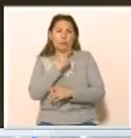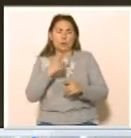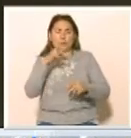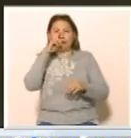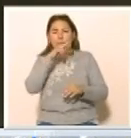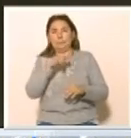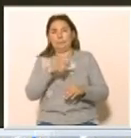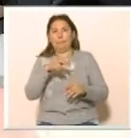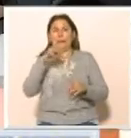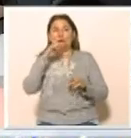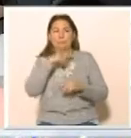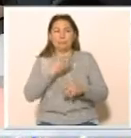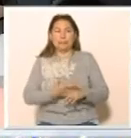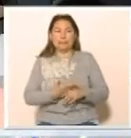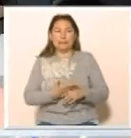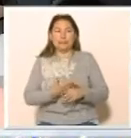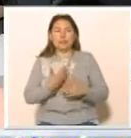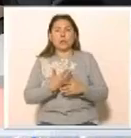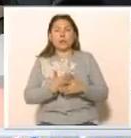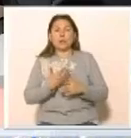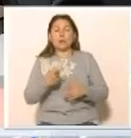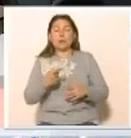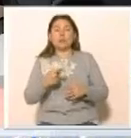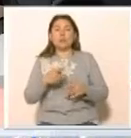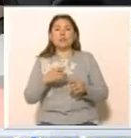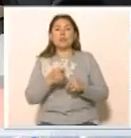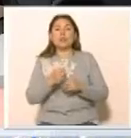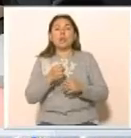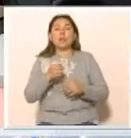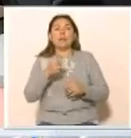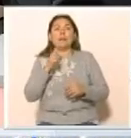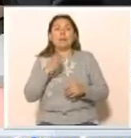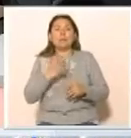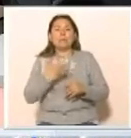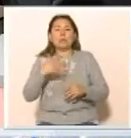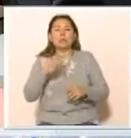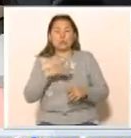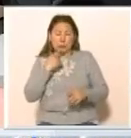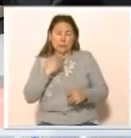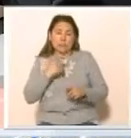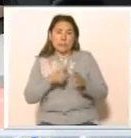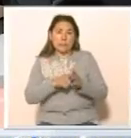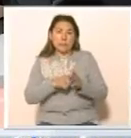болған. Жалпы көлемі 57 шағын метр, жану көлемі 2 шағын метр,